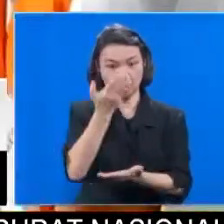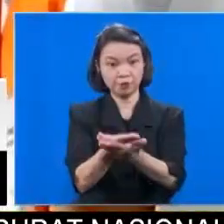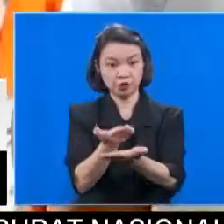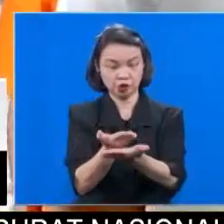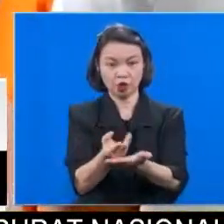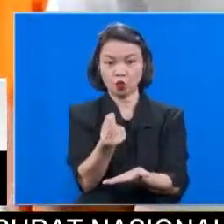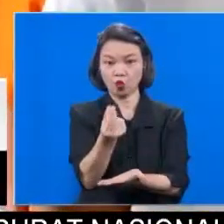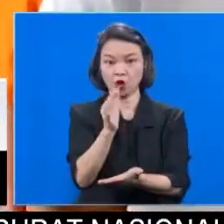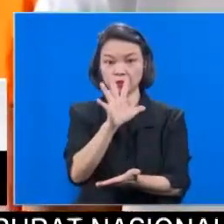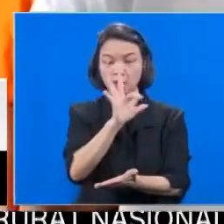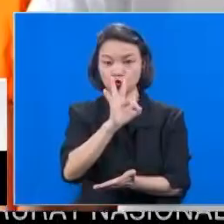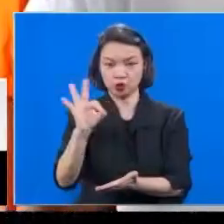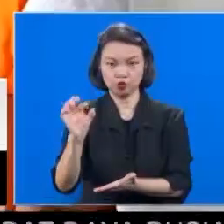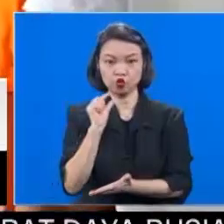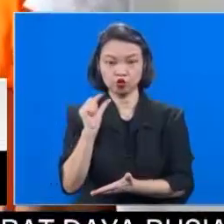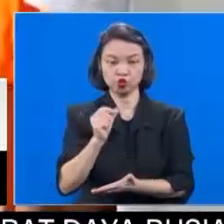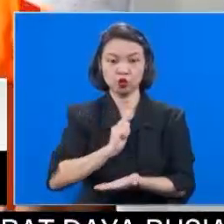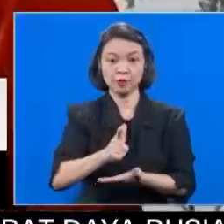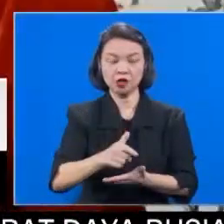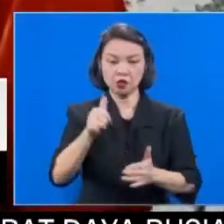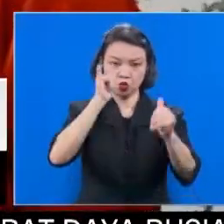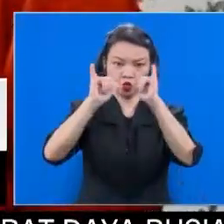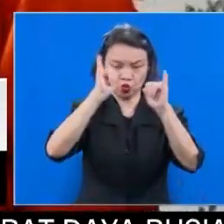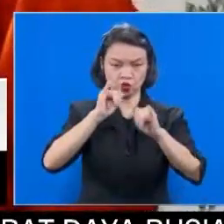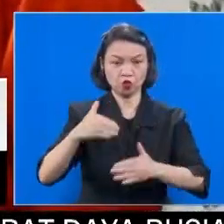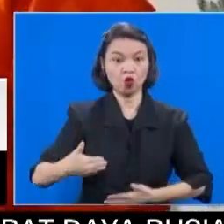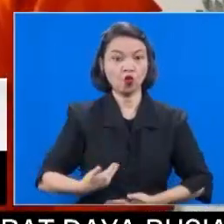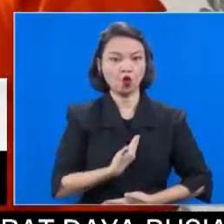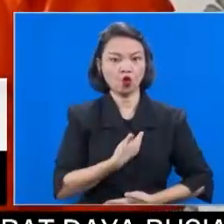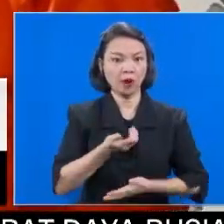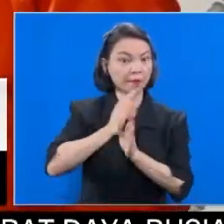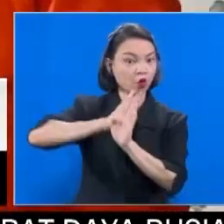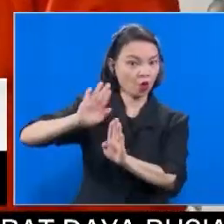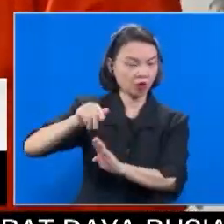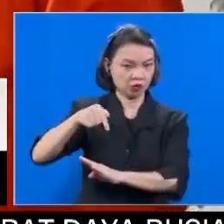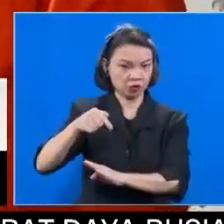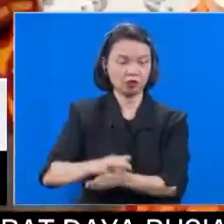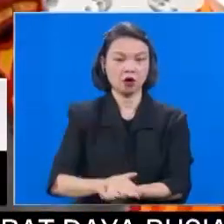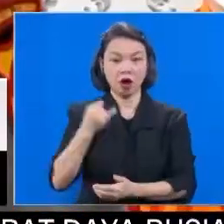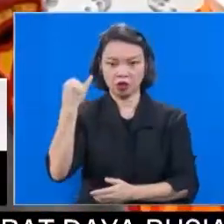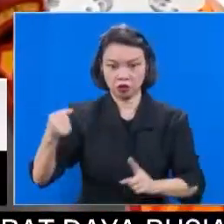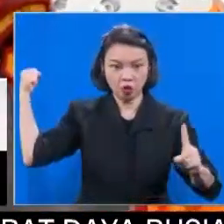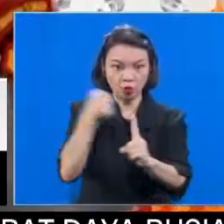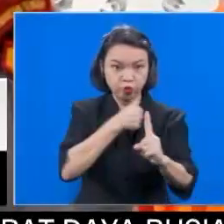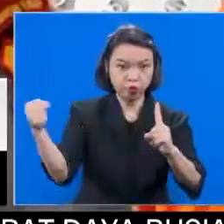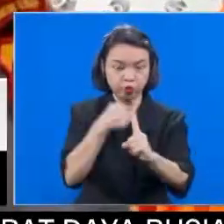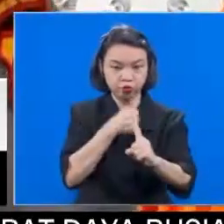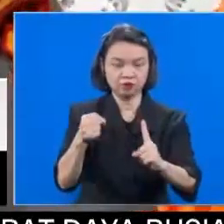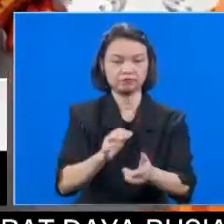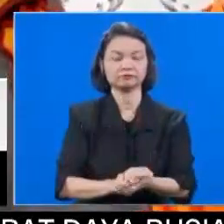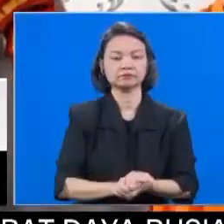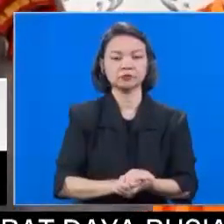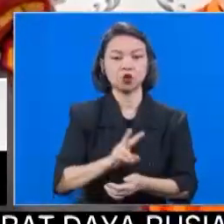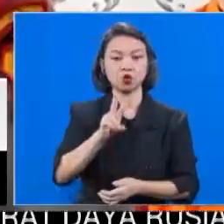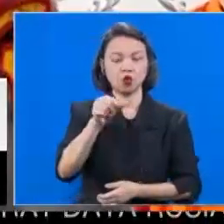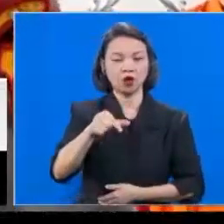untuk membeli minuman keras namun ditolak oleh korban Hal inilah yang akhirnya memicu penganiayaan para pelaku ini